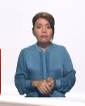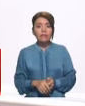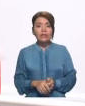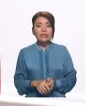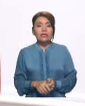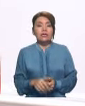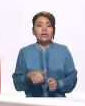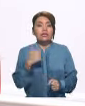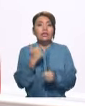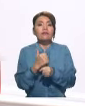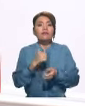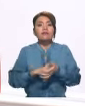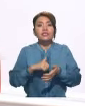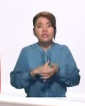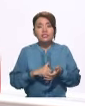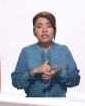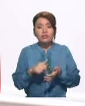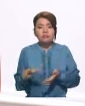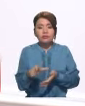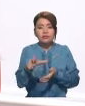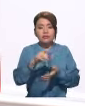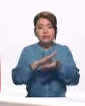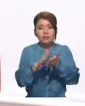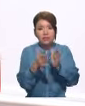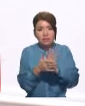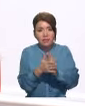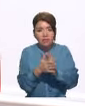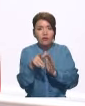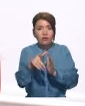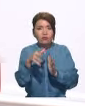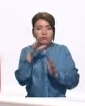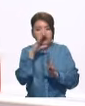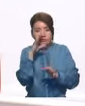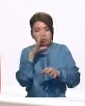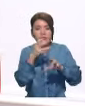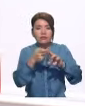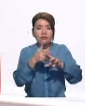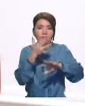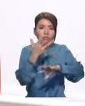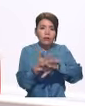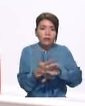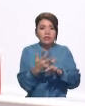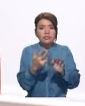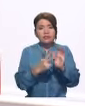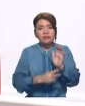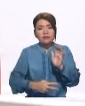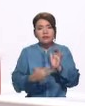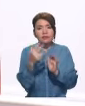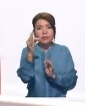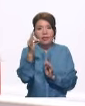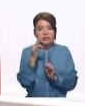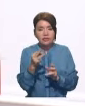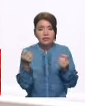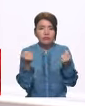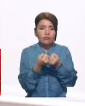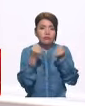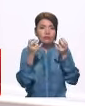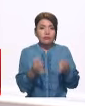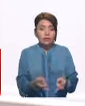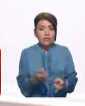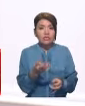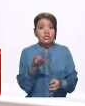Одна из основных причин – состояние дорог и инфраструктуры. По статистике, на населенные пункты приходится 73% ДТП. При этом